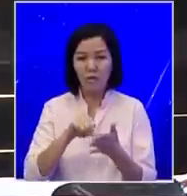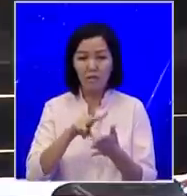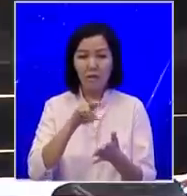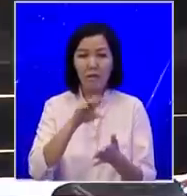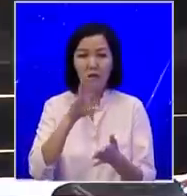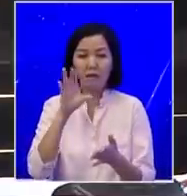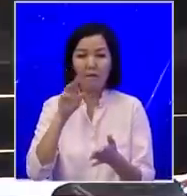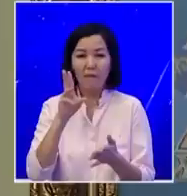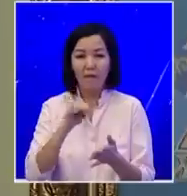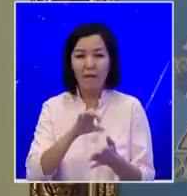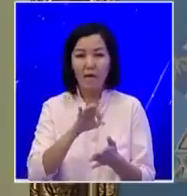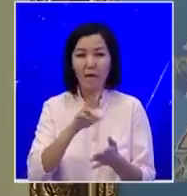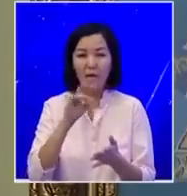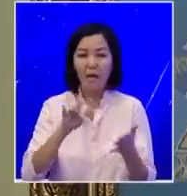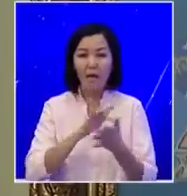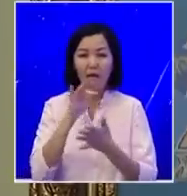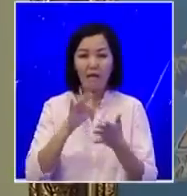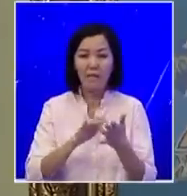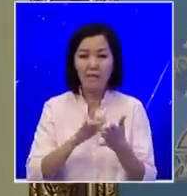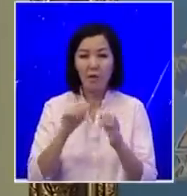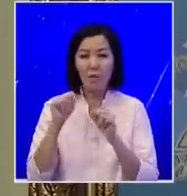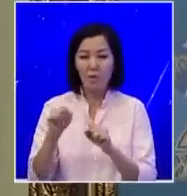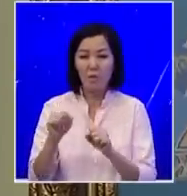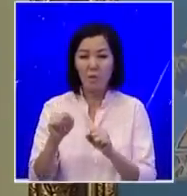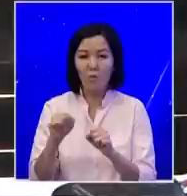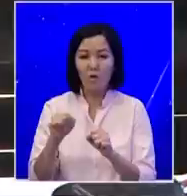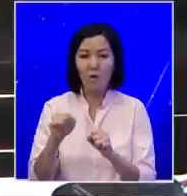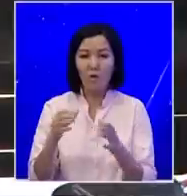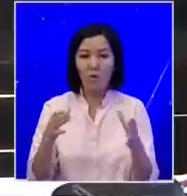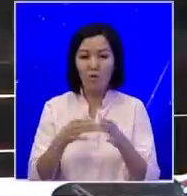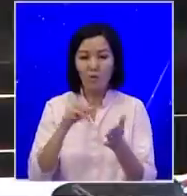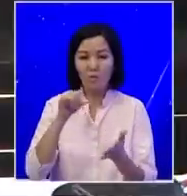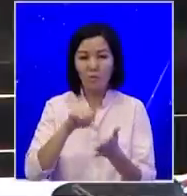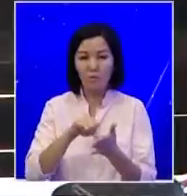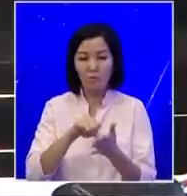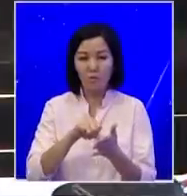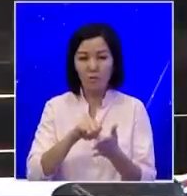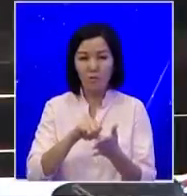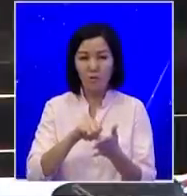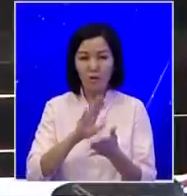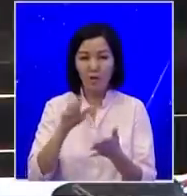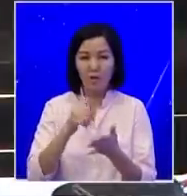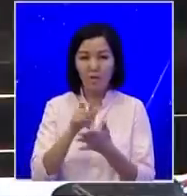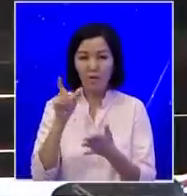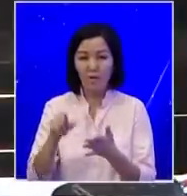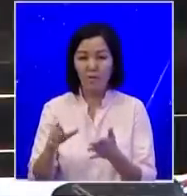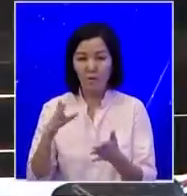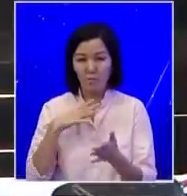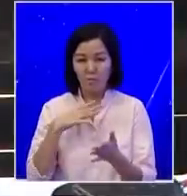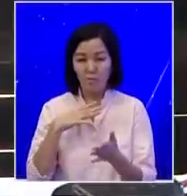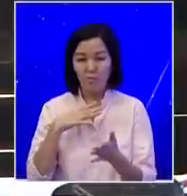Латвияның орталық Рига қаласын әртілгеймен босатуда тікіде өзім командир Арутемір